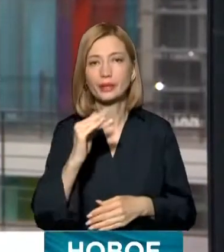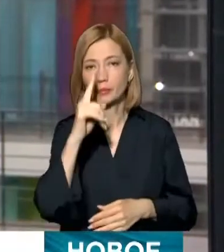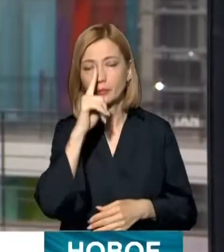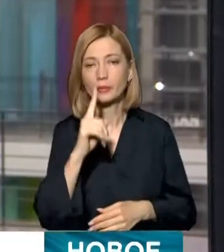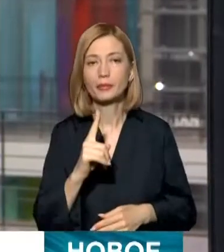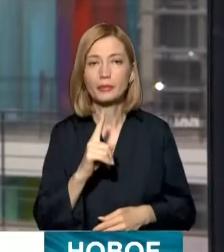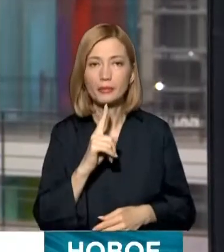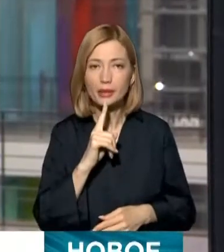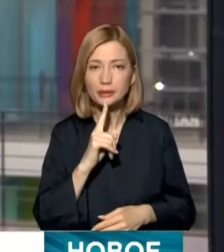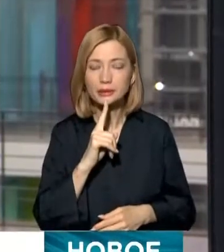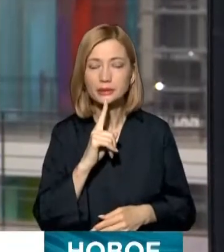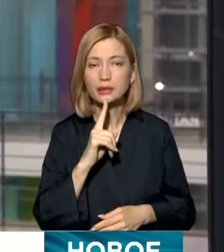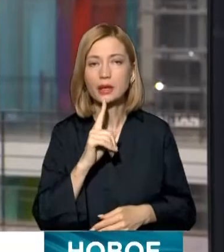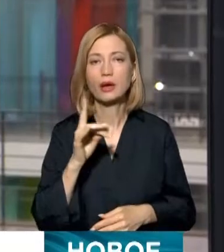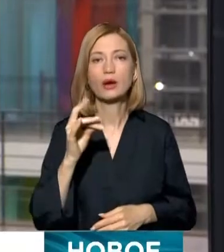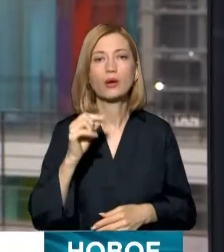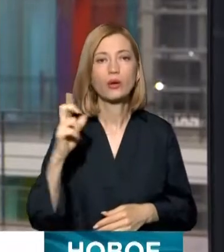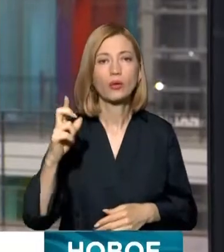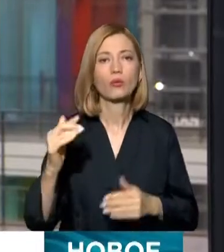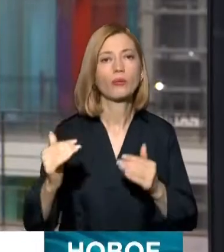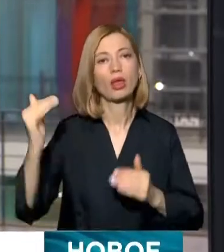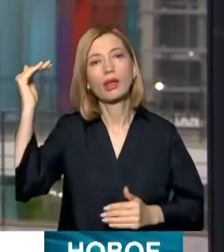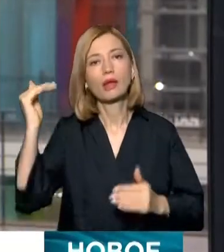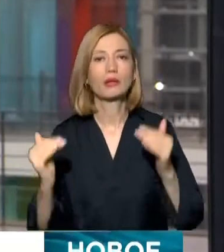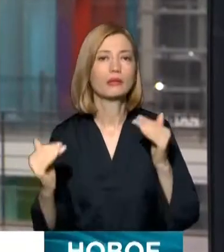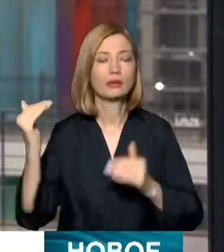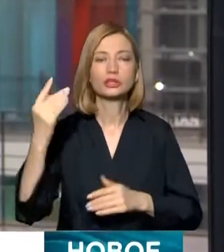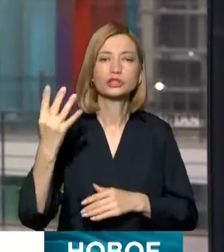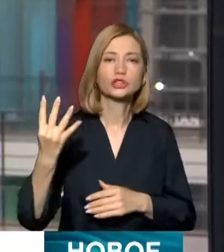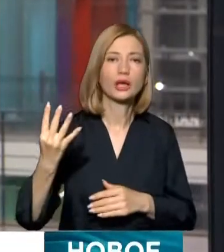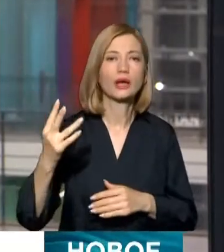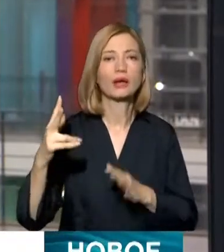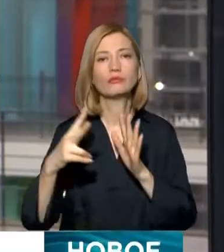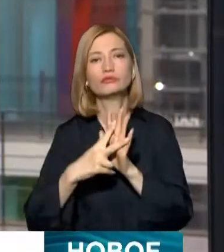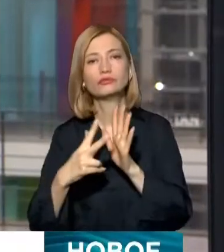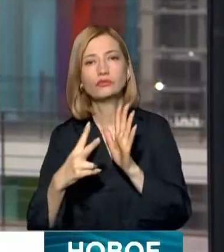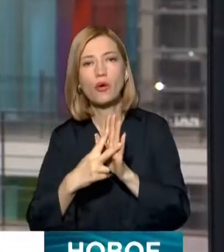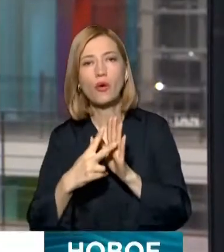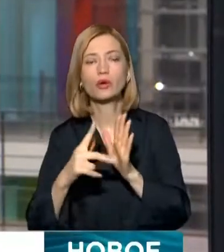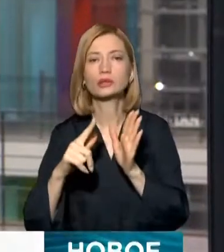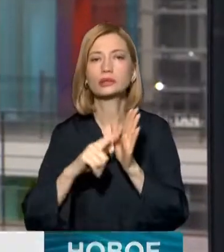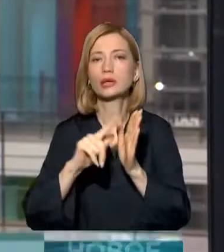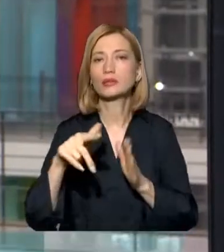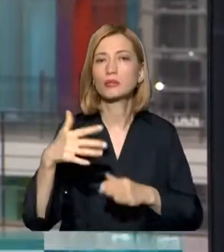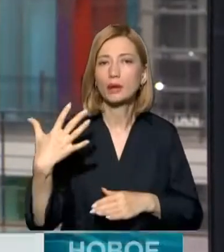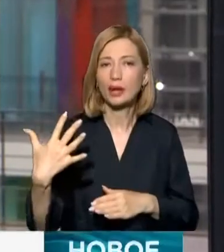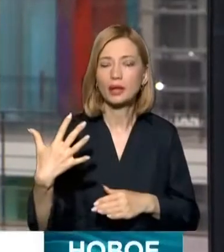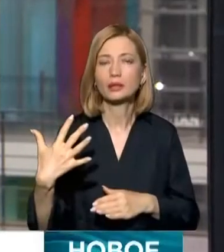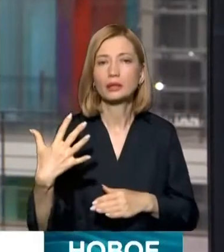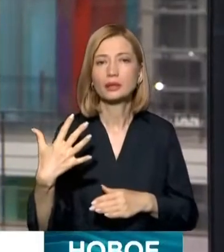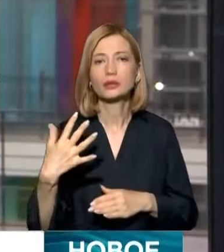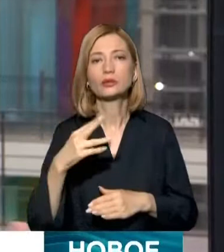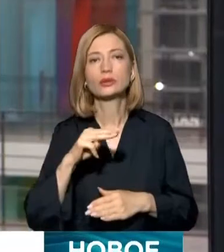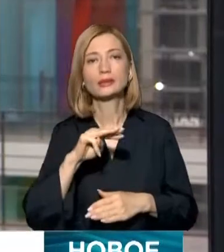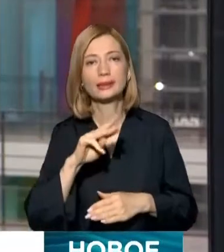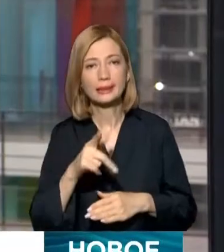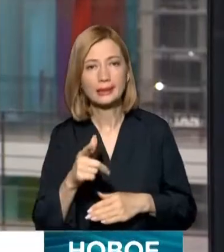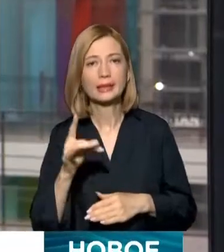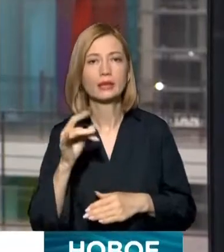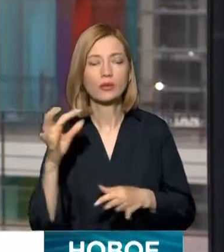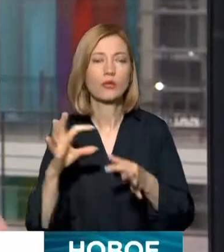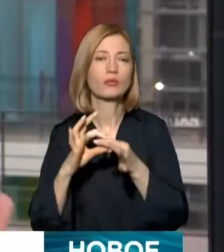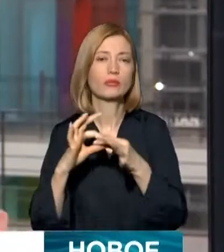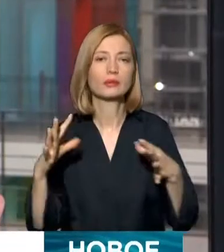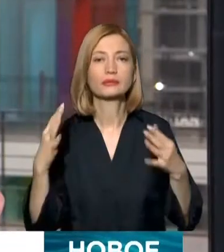там улетает рубль. То там он 4, то он 8. Сейчас он там устаканился в районе 7,5. На самом деле тенге от рубля отвязался.